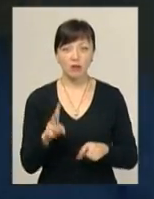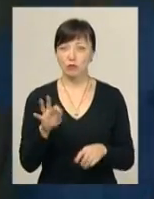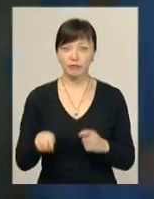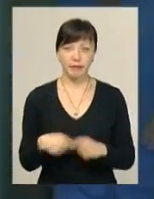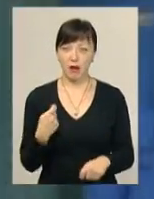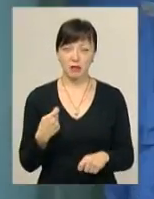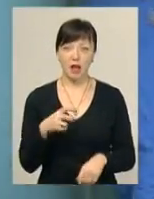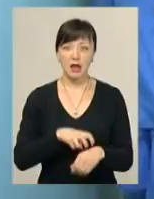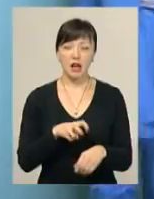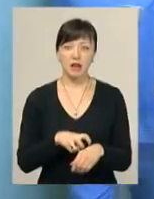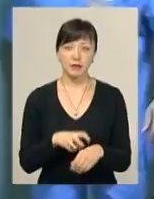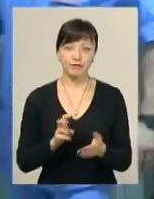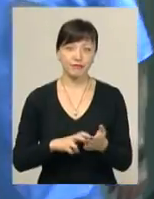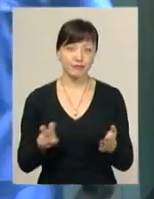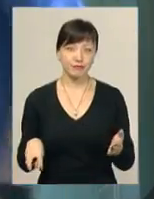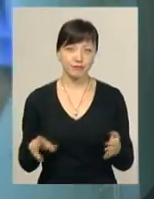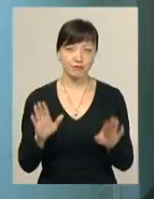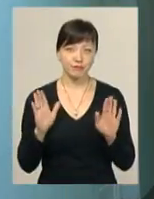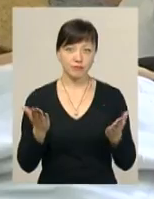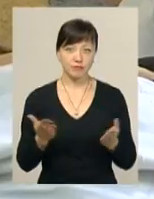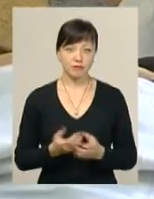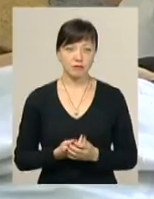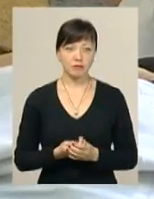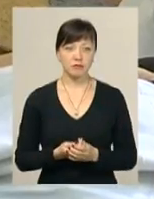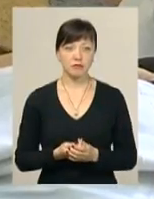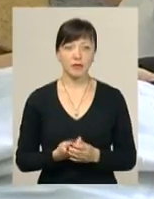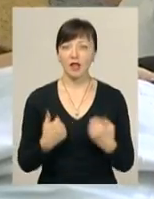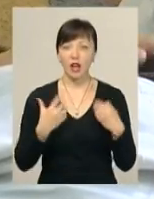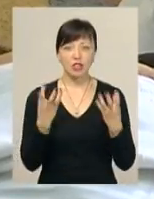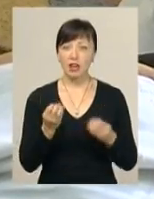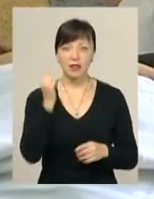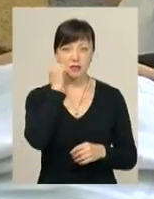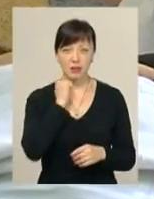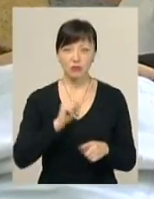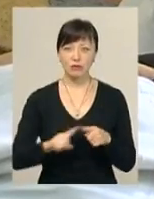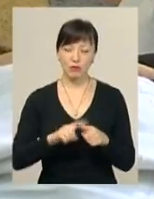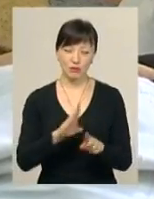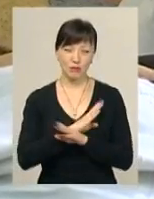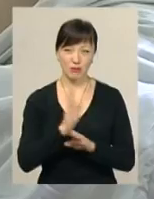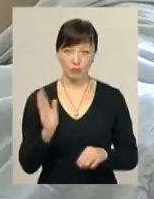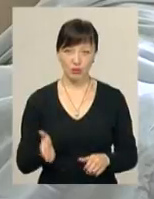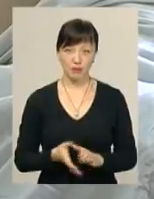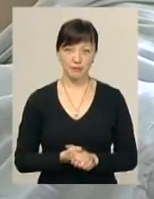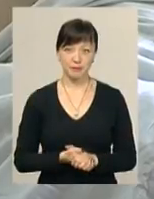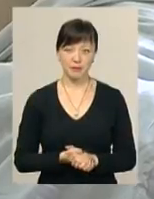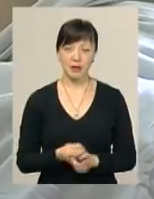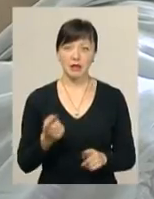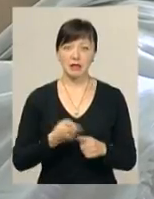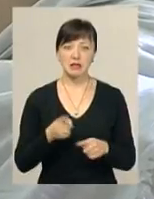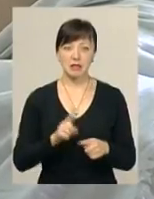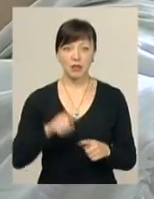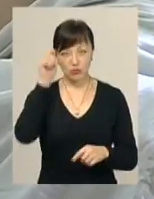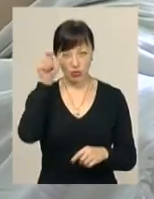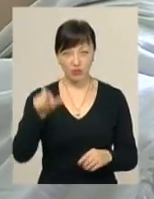марно. Лікарі капітулювали перед неминучістю. Ще не витері, але спеці на людей. Це Едуард,